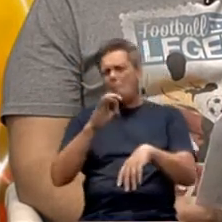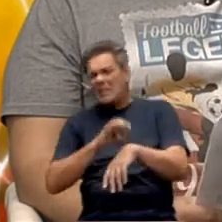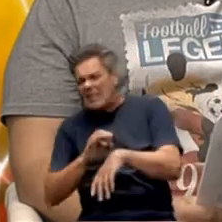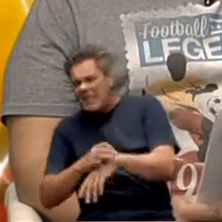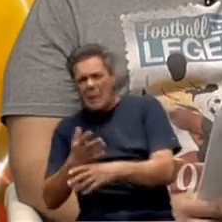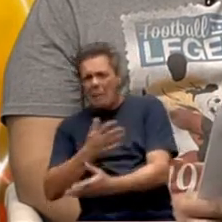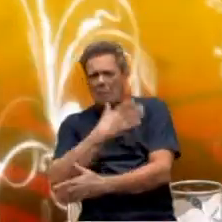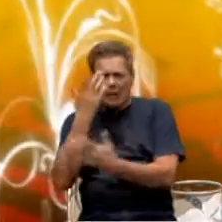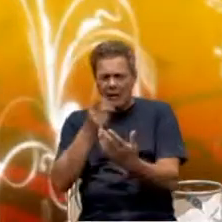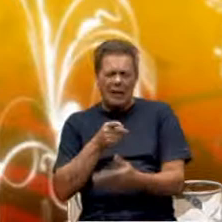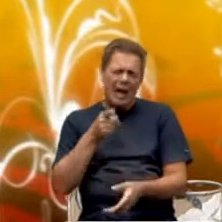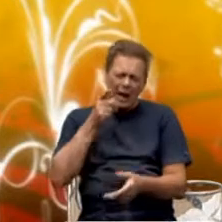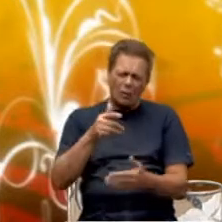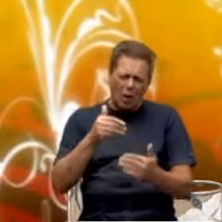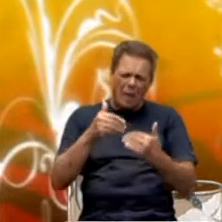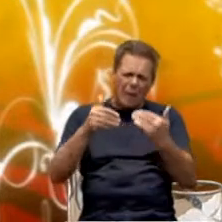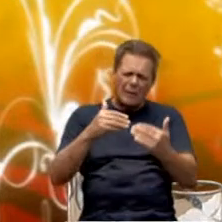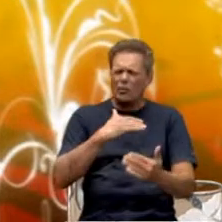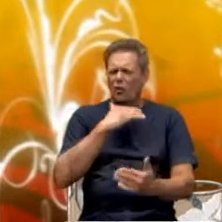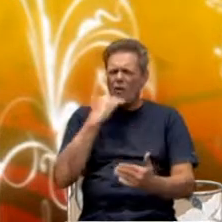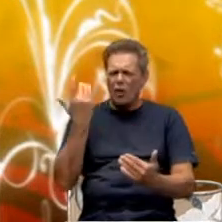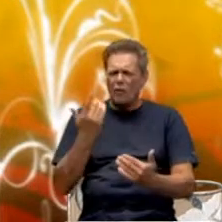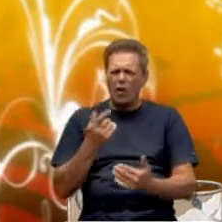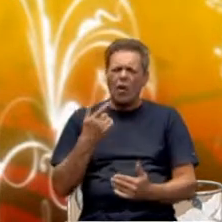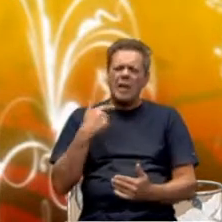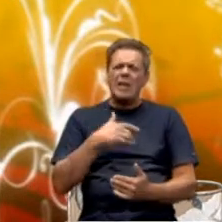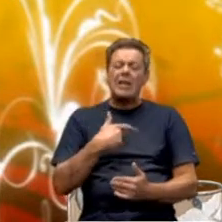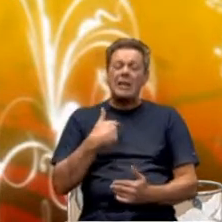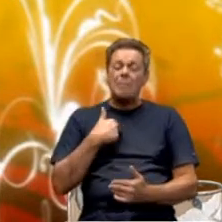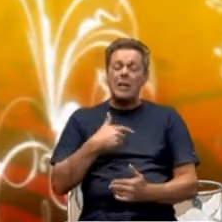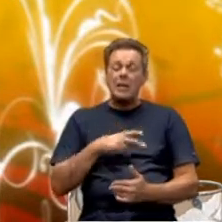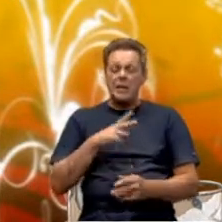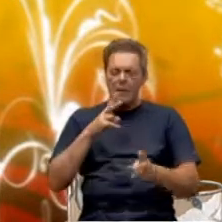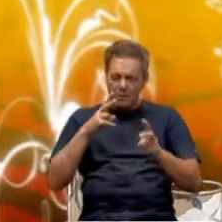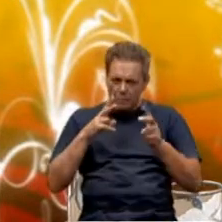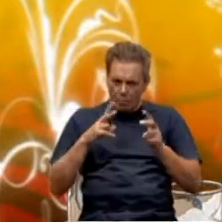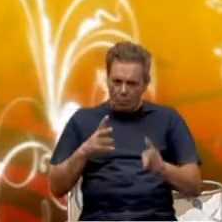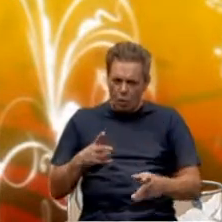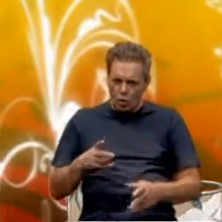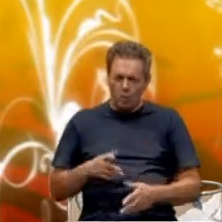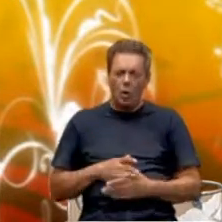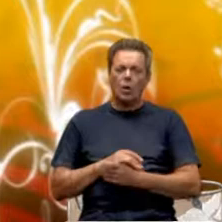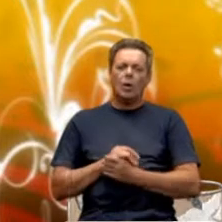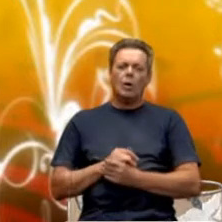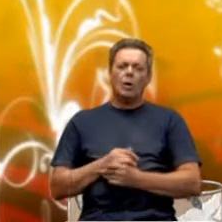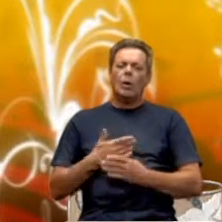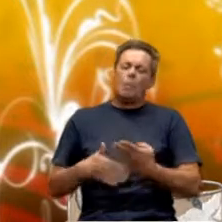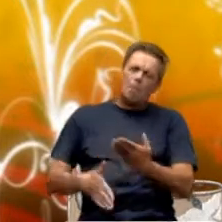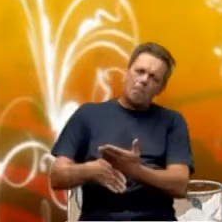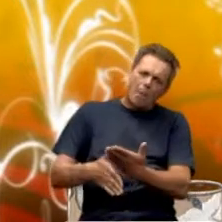jer ipak je to napredovalo dovoljno i samo mi možemo, kao što ste vi, Robert, kazali, uz to, pod